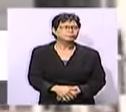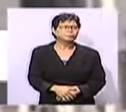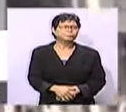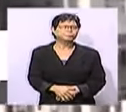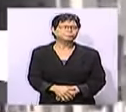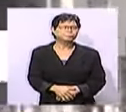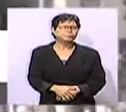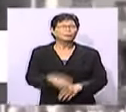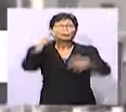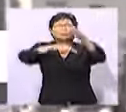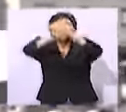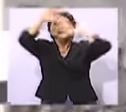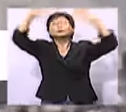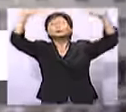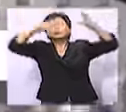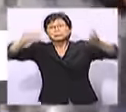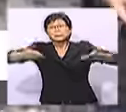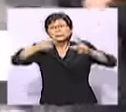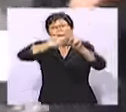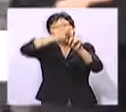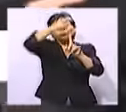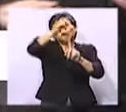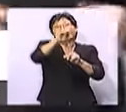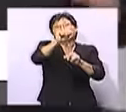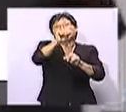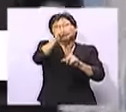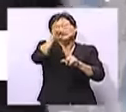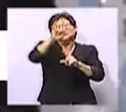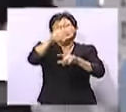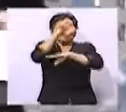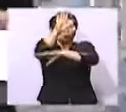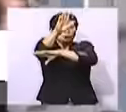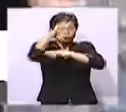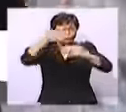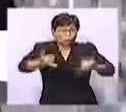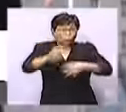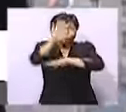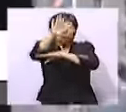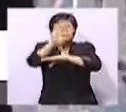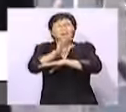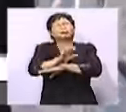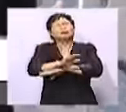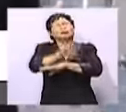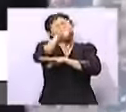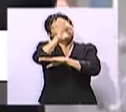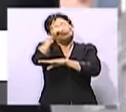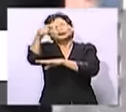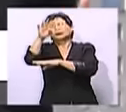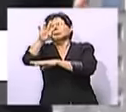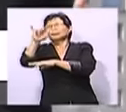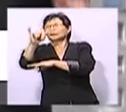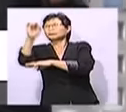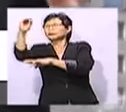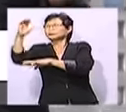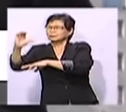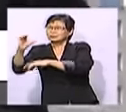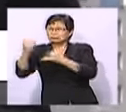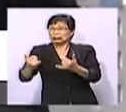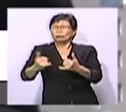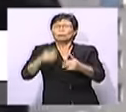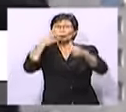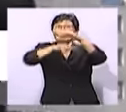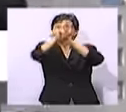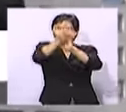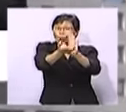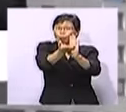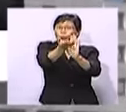Berdasarkan ramalan cuaca tempatan, suhu di Madinah pada waktu siang sekarang antara 40 dan 46 darjah Celsius, diramal